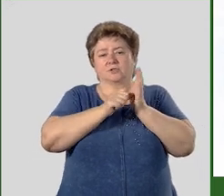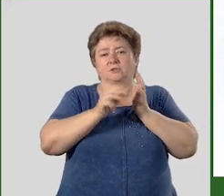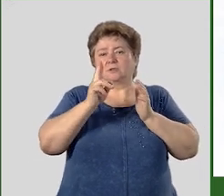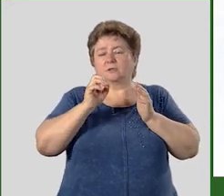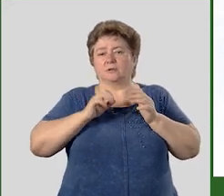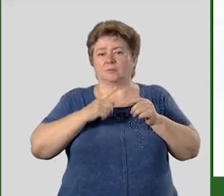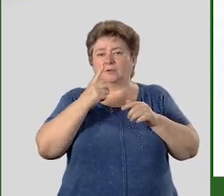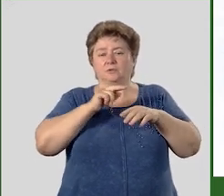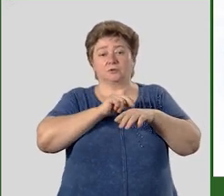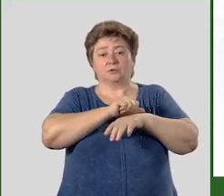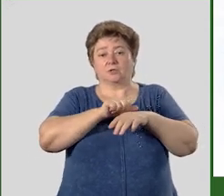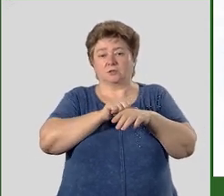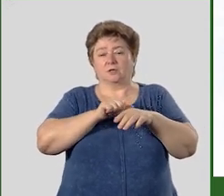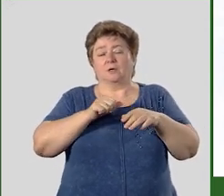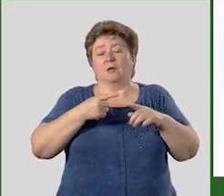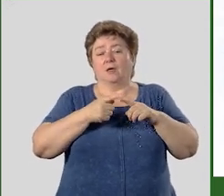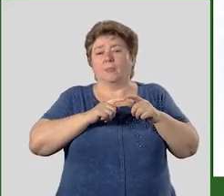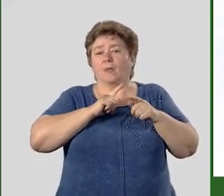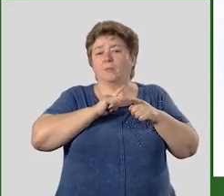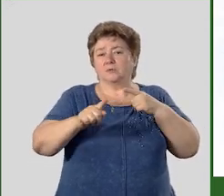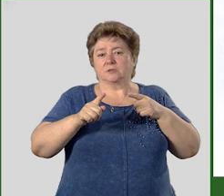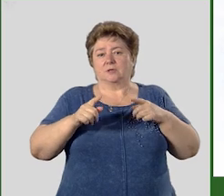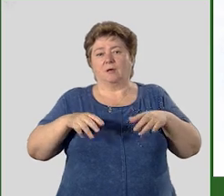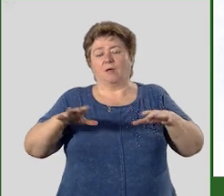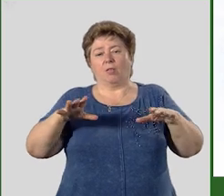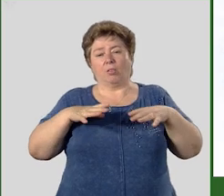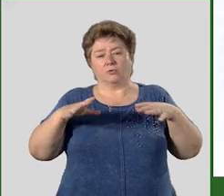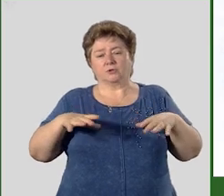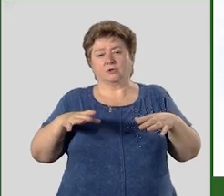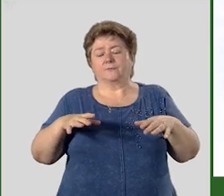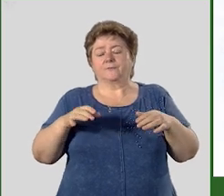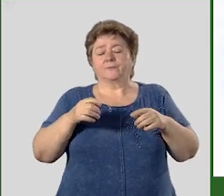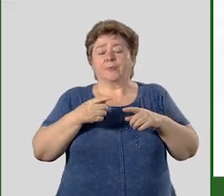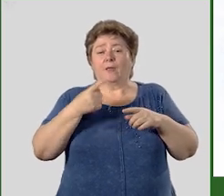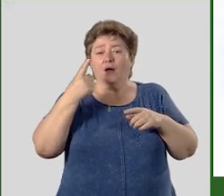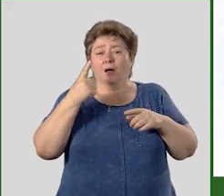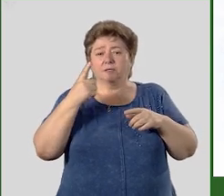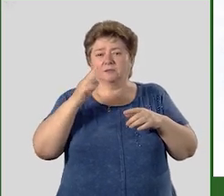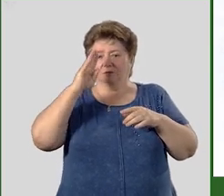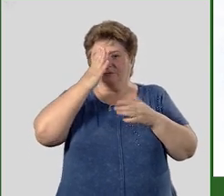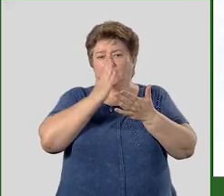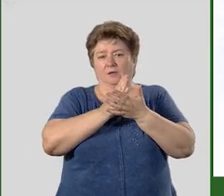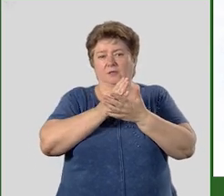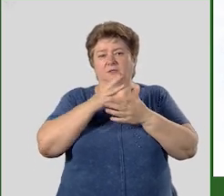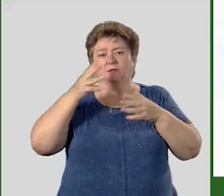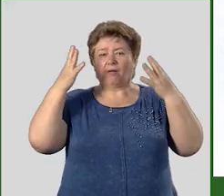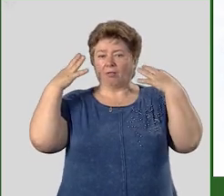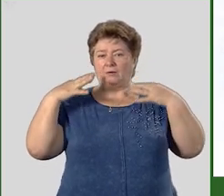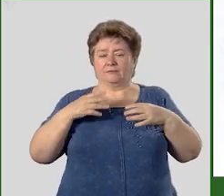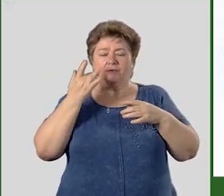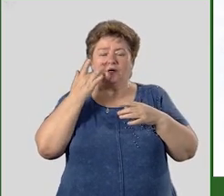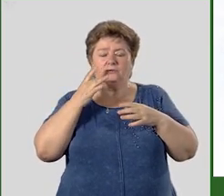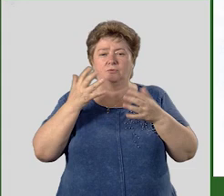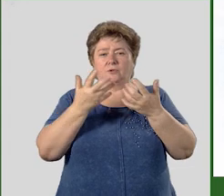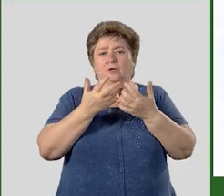60 км в час. Это быстрее лошади. У него один враг – лев, который